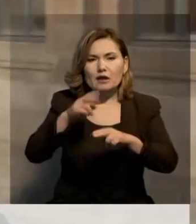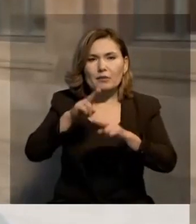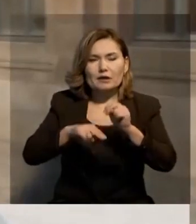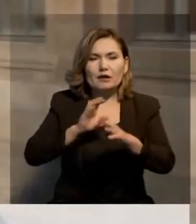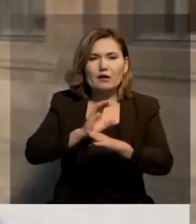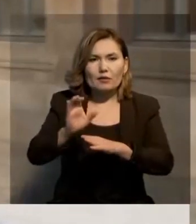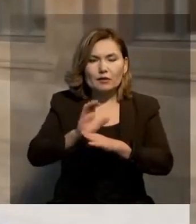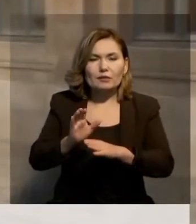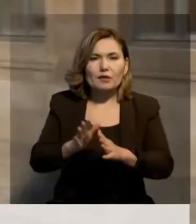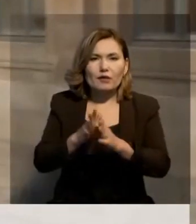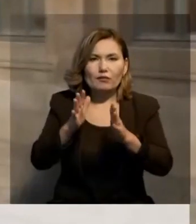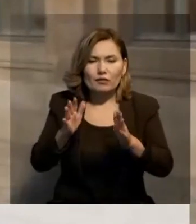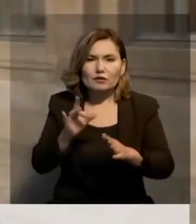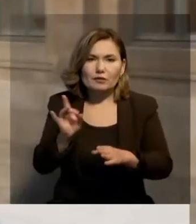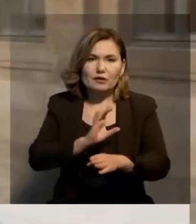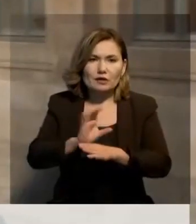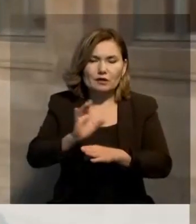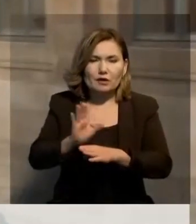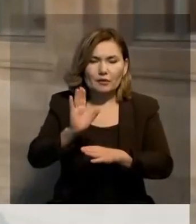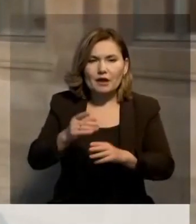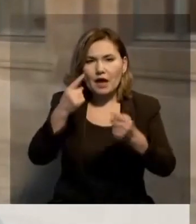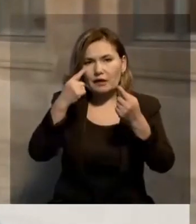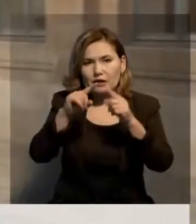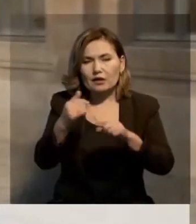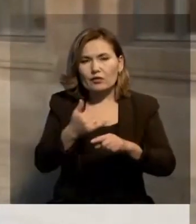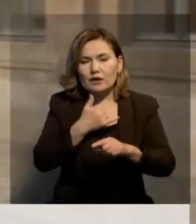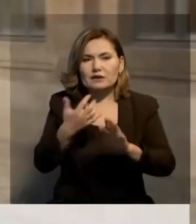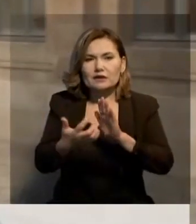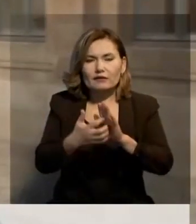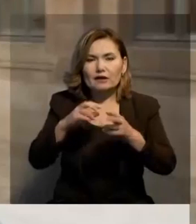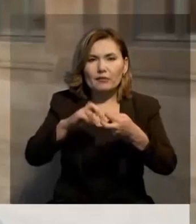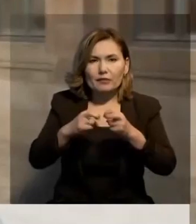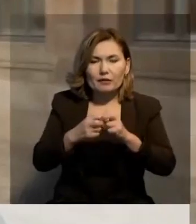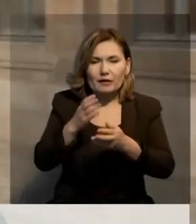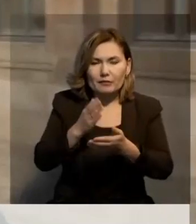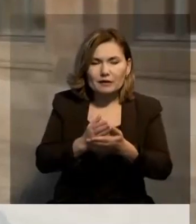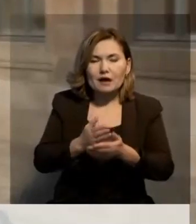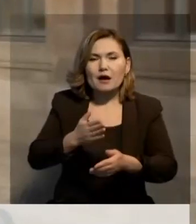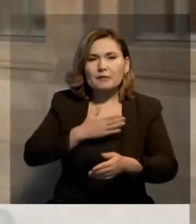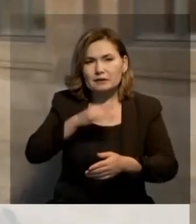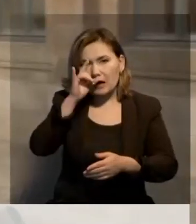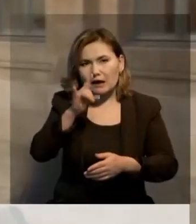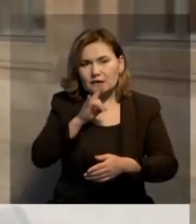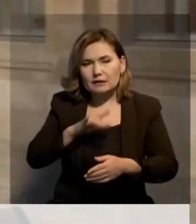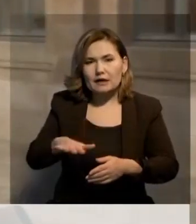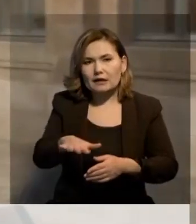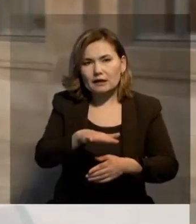бірақ объемдарымыз аз болып тұр негізі. Технологияларым шамам жетпей жатыр. Өйткені біздің нарықта Қазақстан елінде